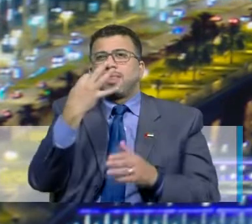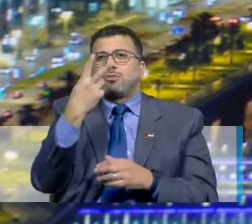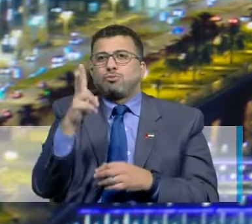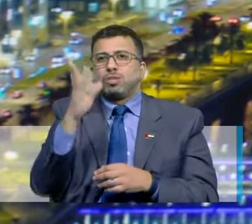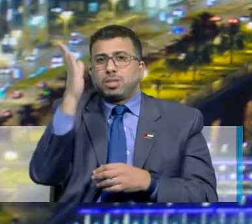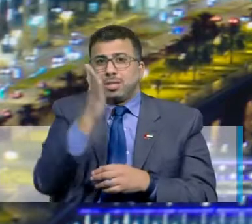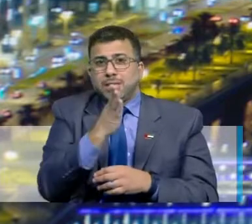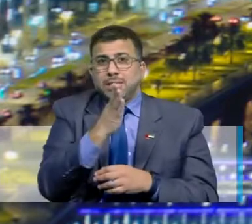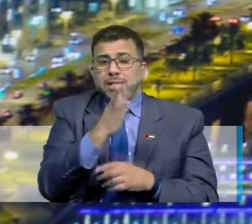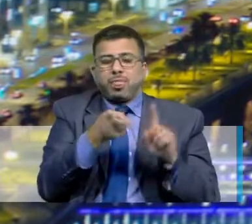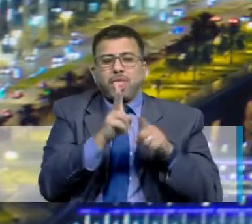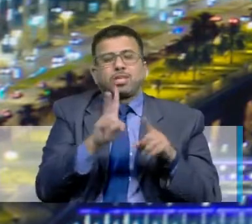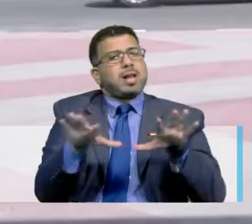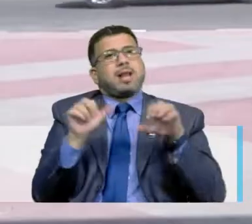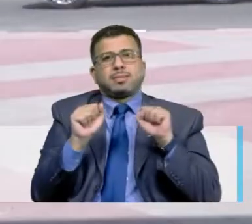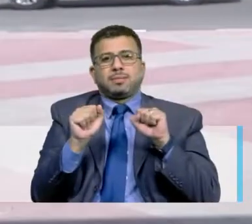23 ديسمبر الجاري.